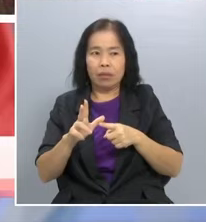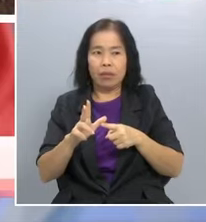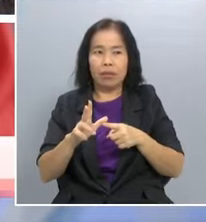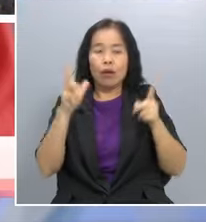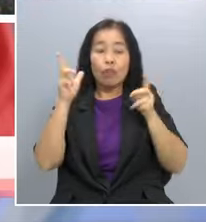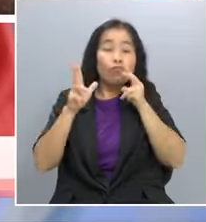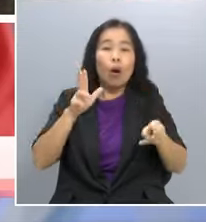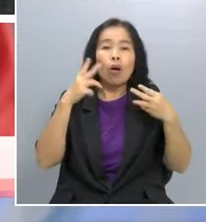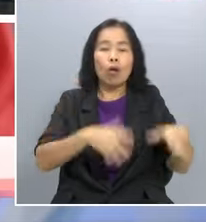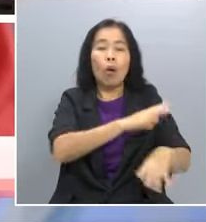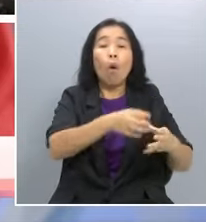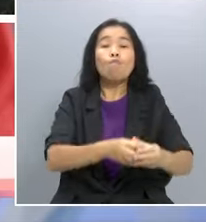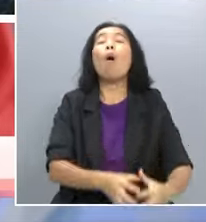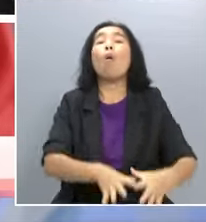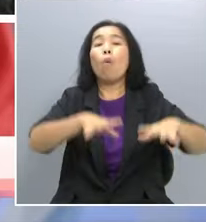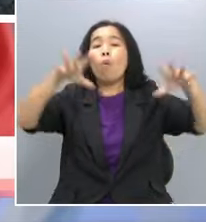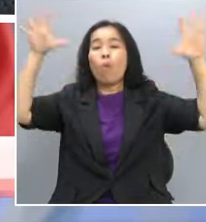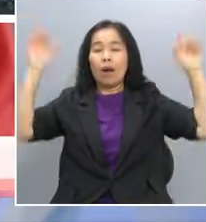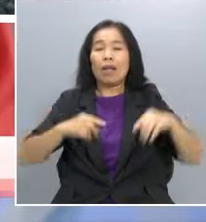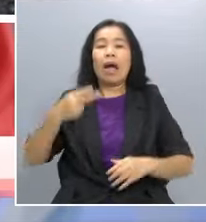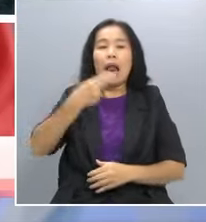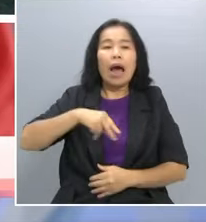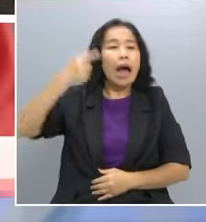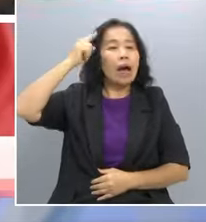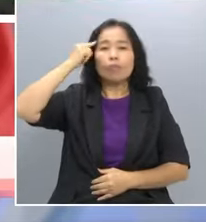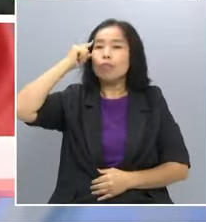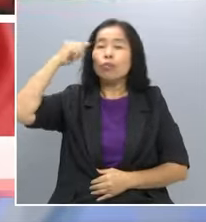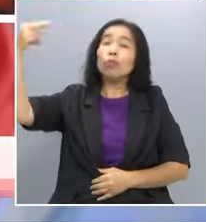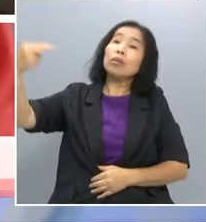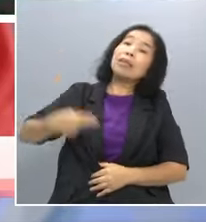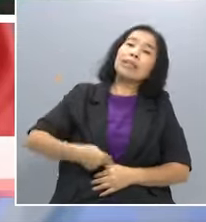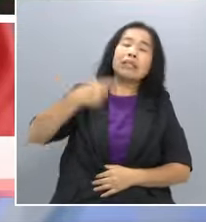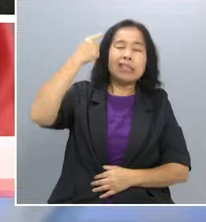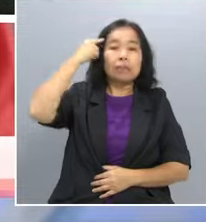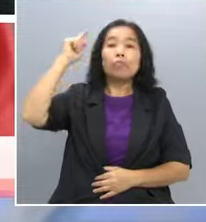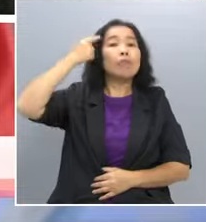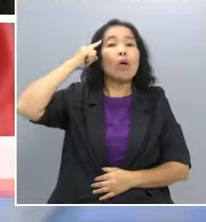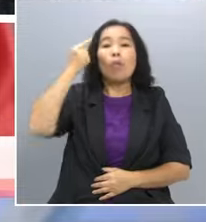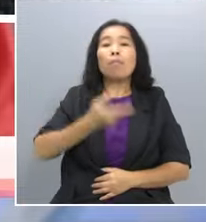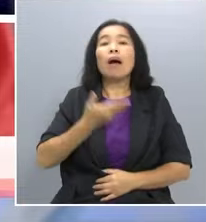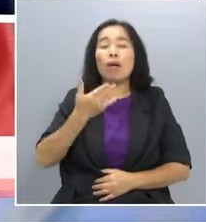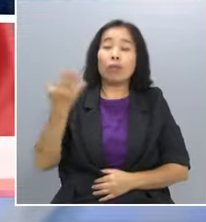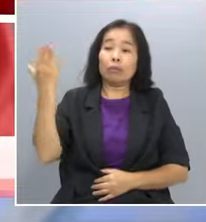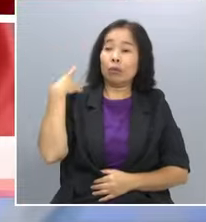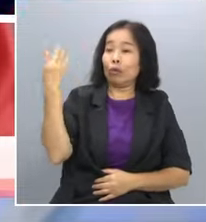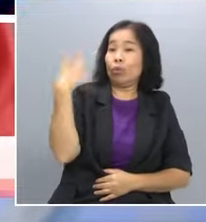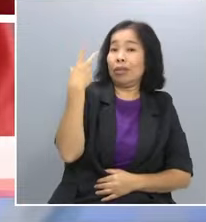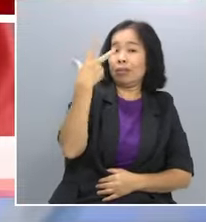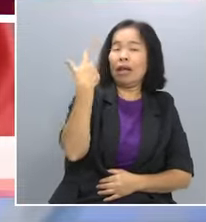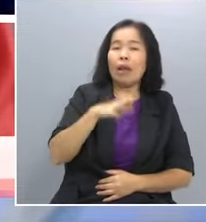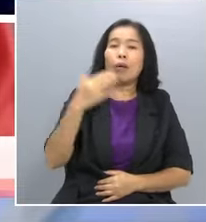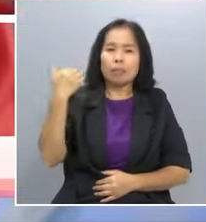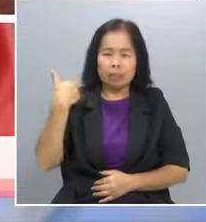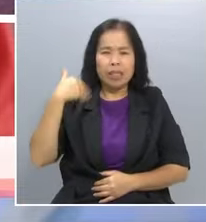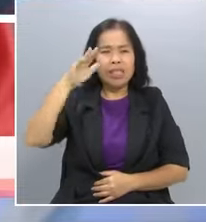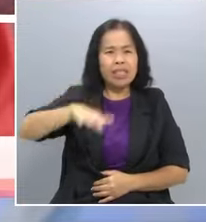ก็แตกตื่นเลยไอ้หลานน่ะมันคงไม่รู้ว่ามันโดนมันคงจะหนีกระสุนมันเมื่อ 2-3 วันก่อนน่ะมันมีเด็ก